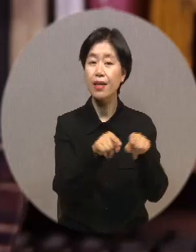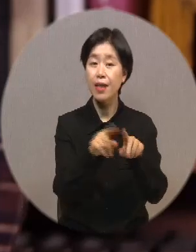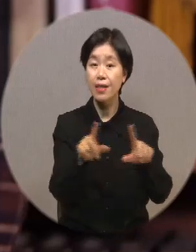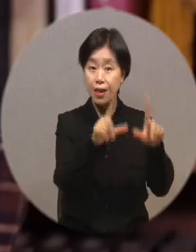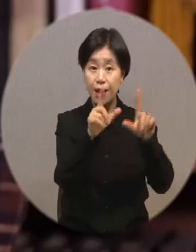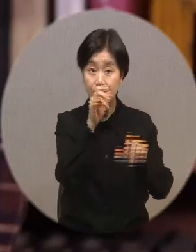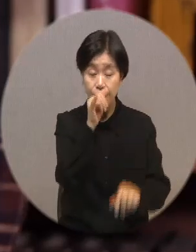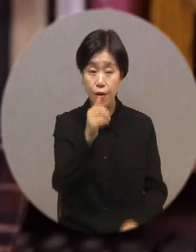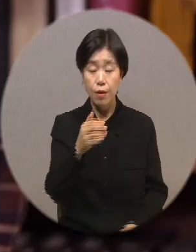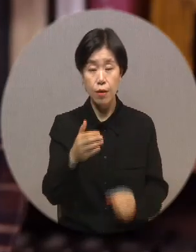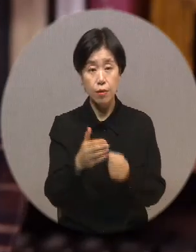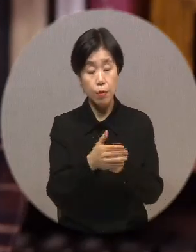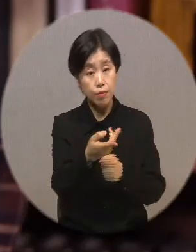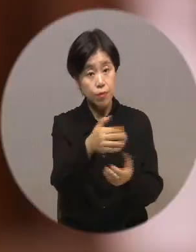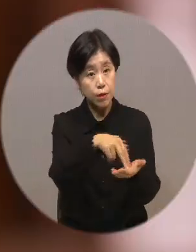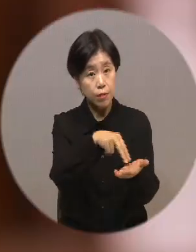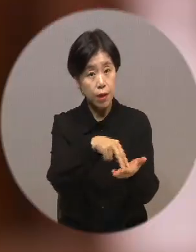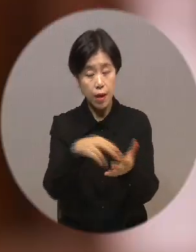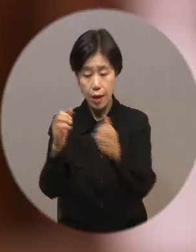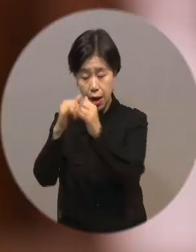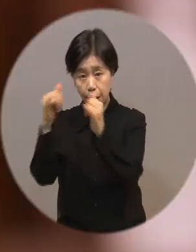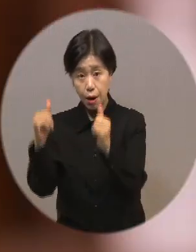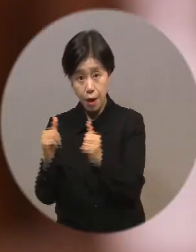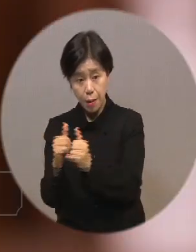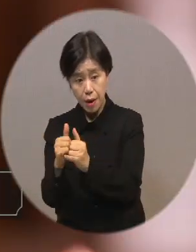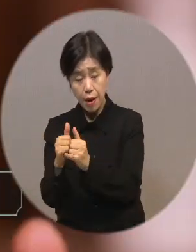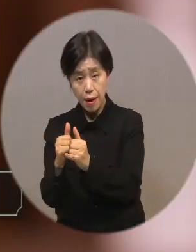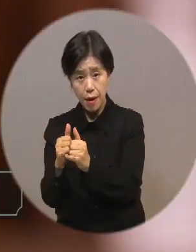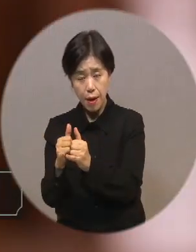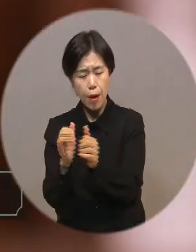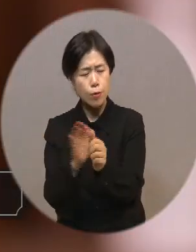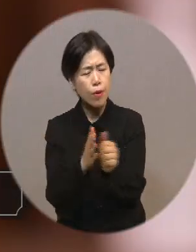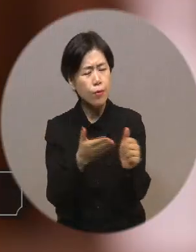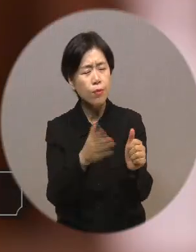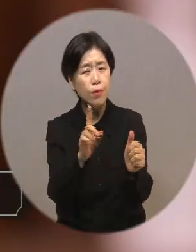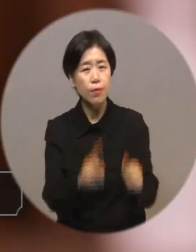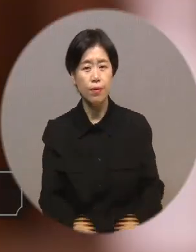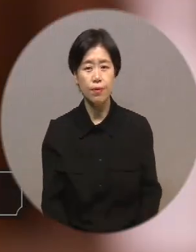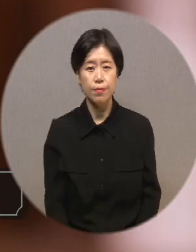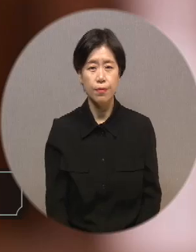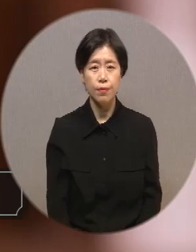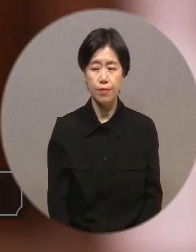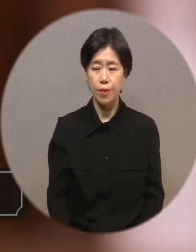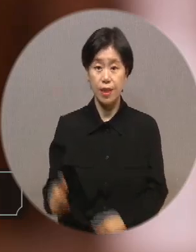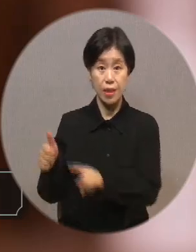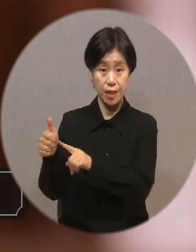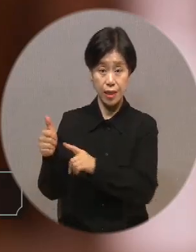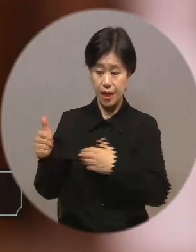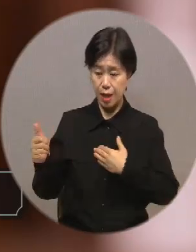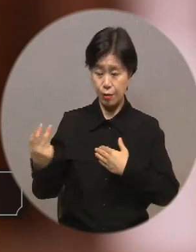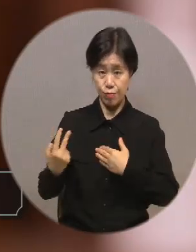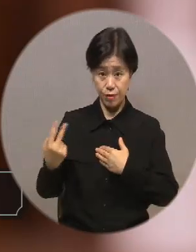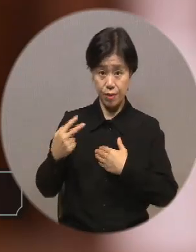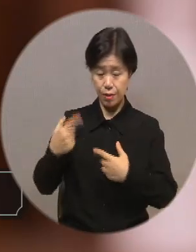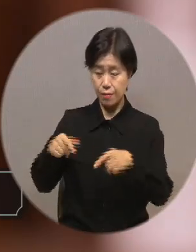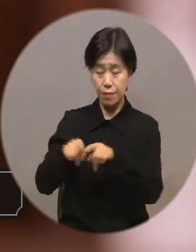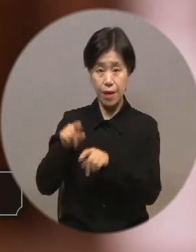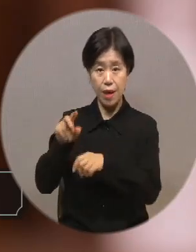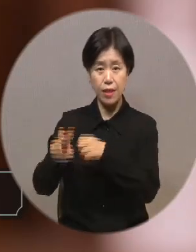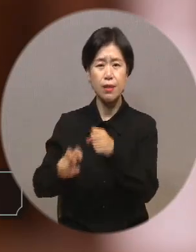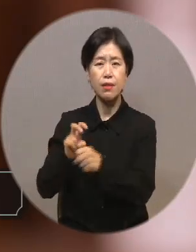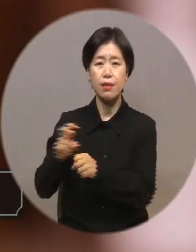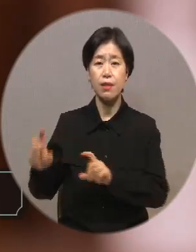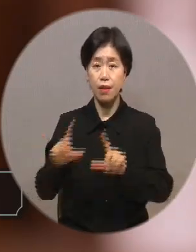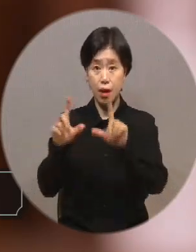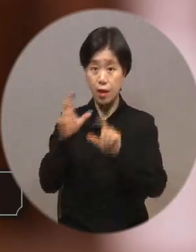사회가 어떤 걸 해주면 좋을까요? 하룡이가 저와 산지 이제 20년이 된 아이예요. 근데 20년 전에 이 하룡이와